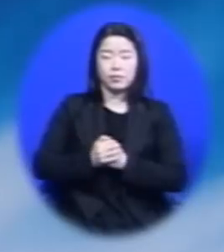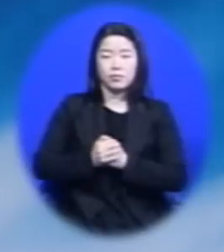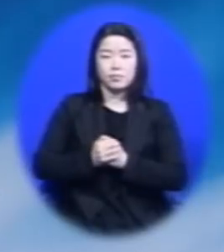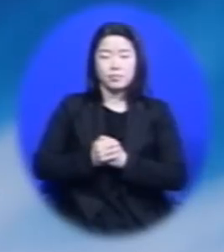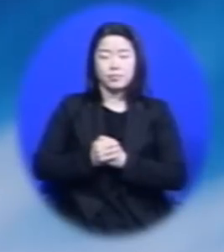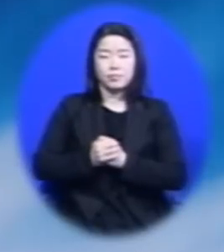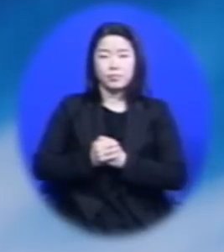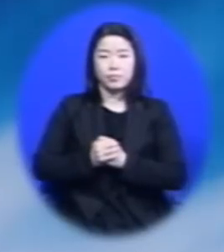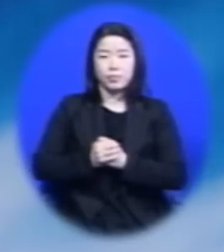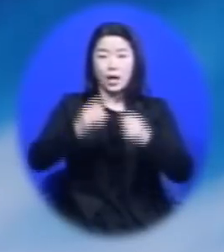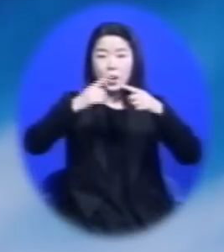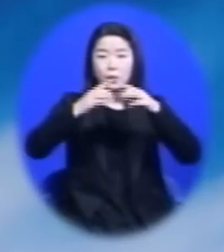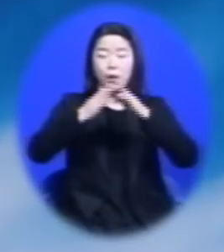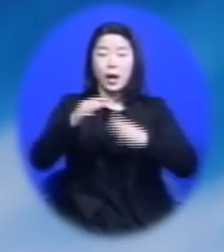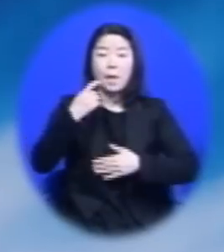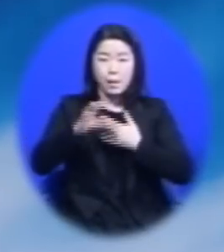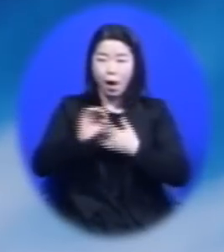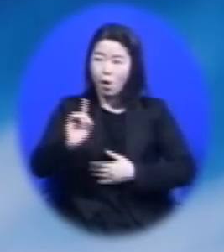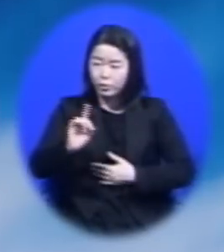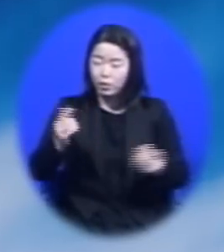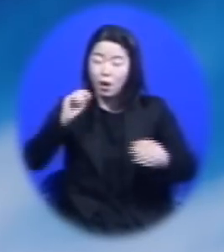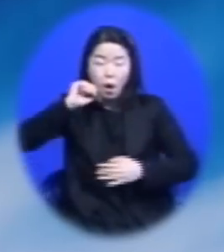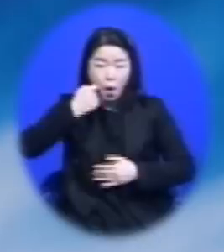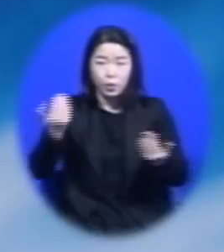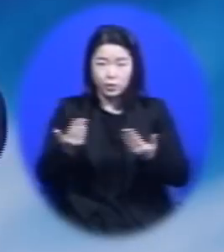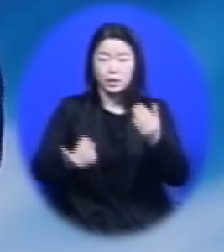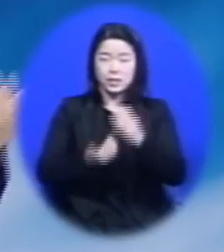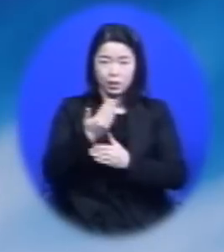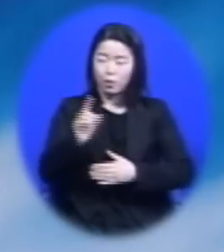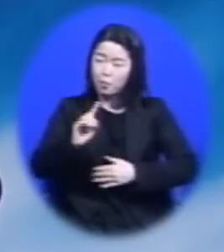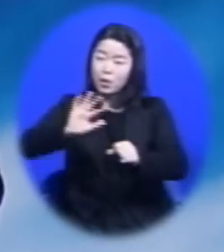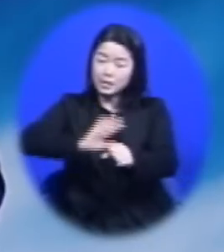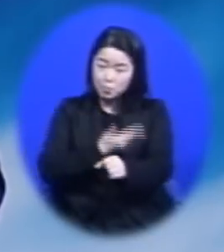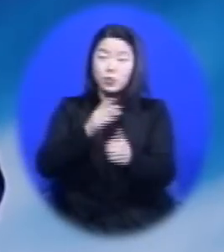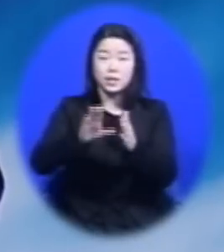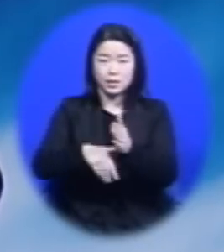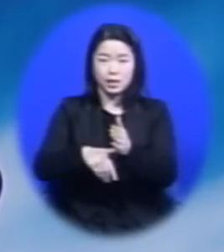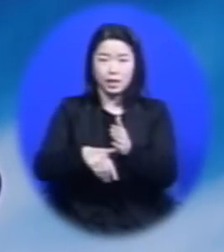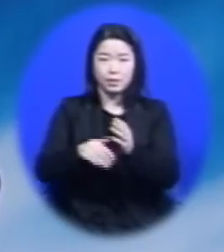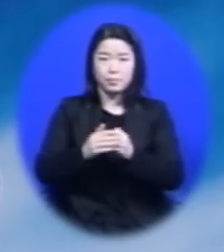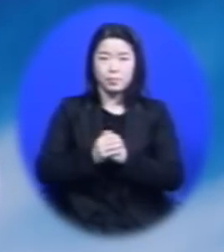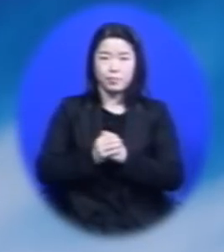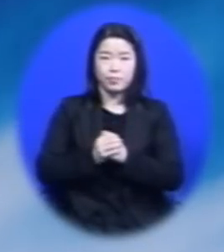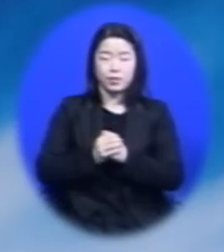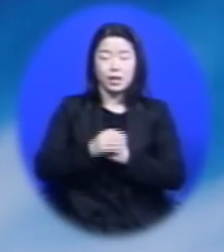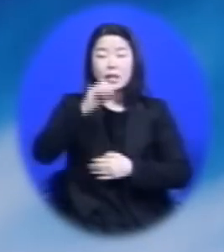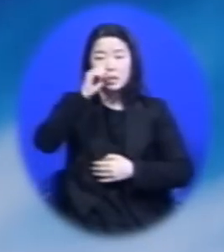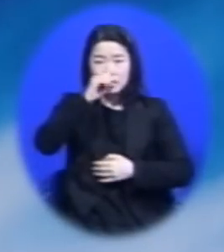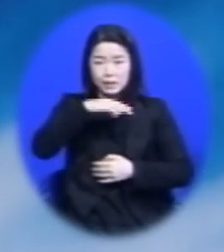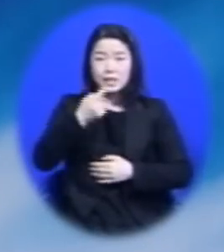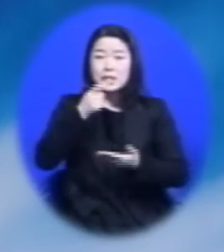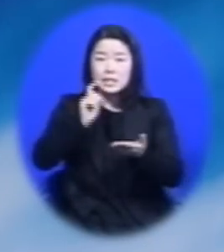아 교회가 만약에 어떤 어려운 일이 생기거나 또는 뭘 잘못했을 때 그냥 쉽게